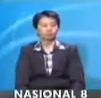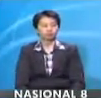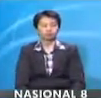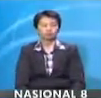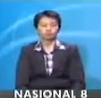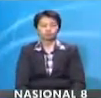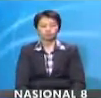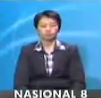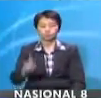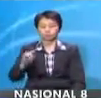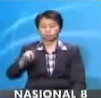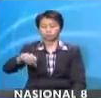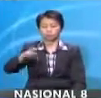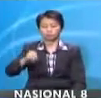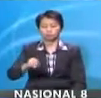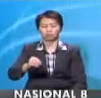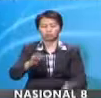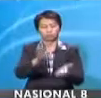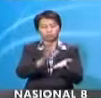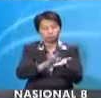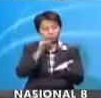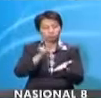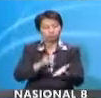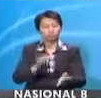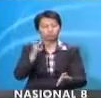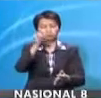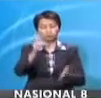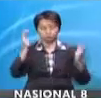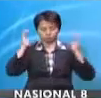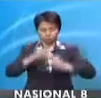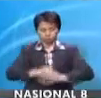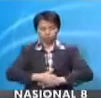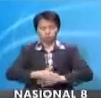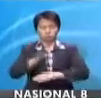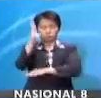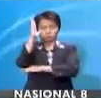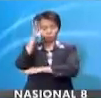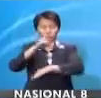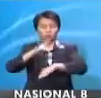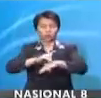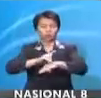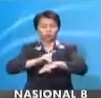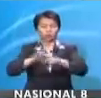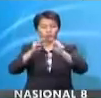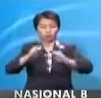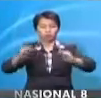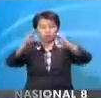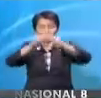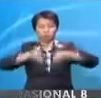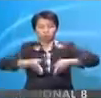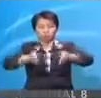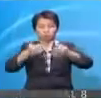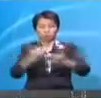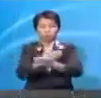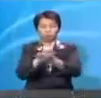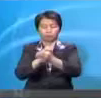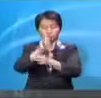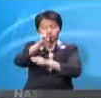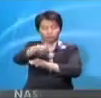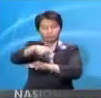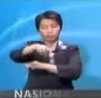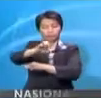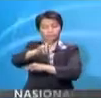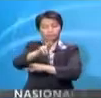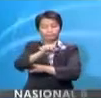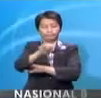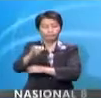Dalam pada itu, Tan Sri Muhyiddin berkesempatan menunaikan solat zuhur di Masjid Al-Hidayah, Jalan Baru, Seberang Perai. Turut serta